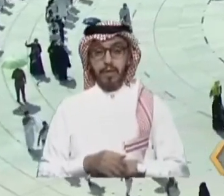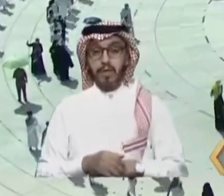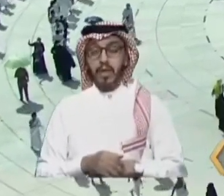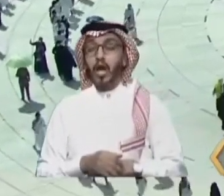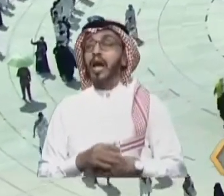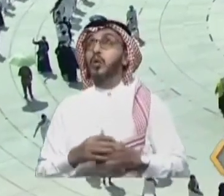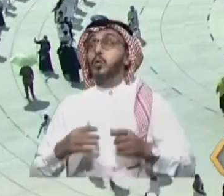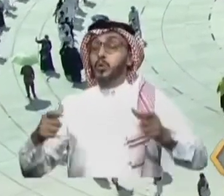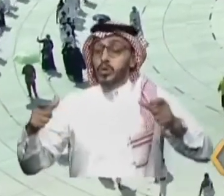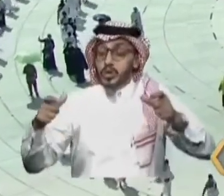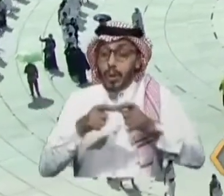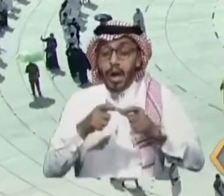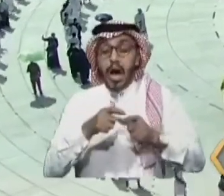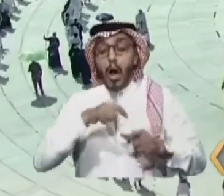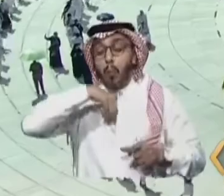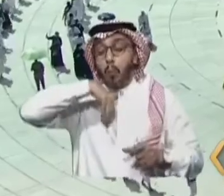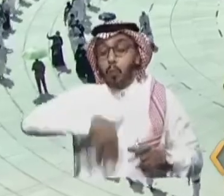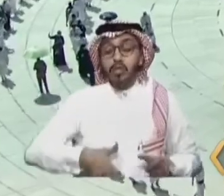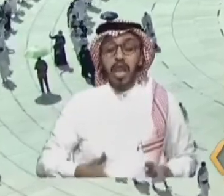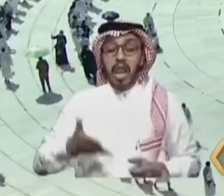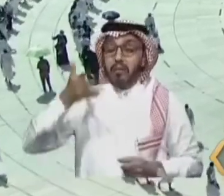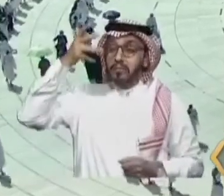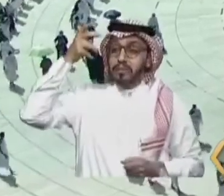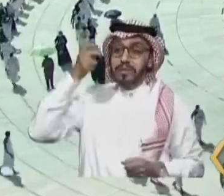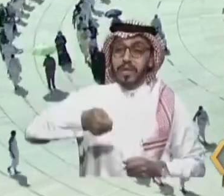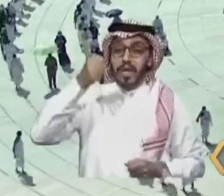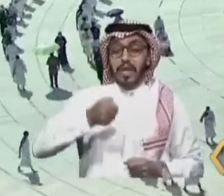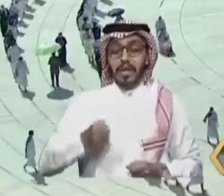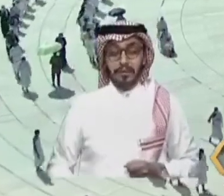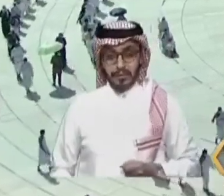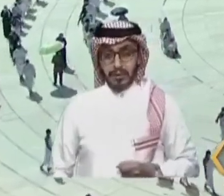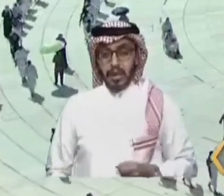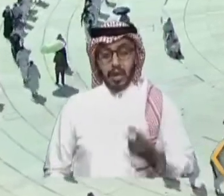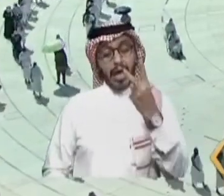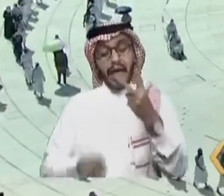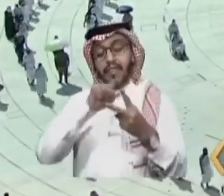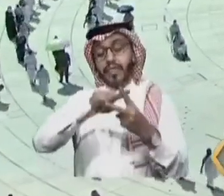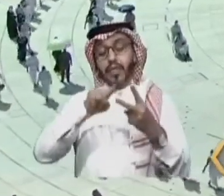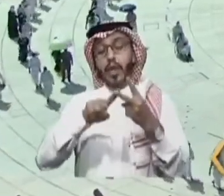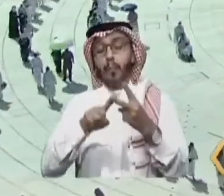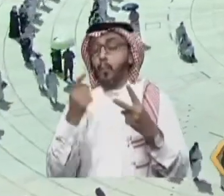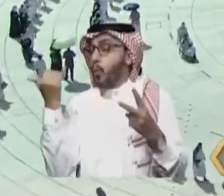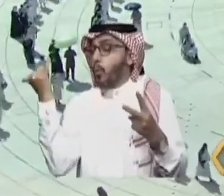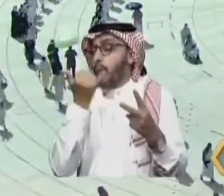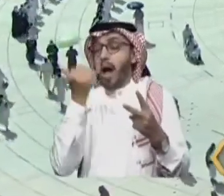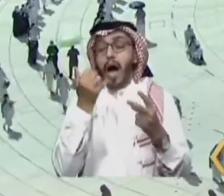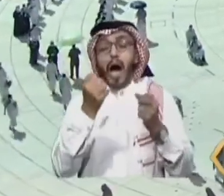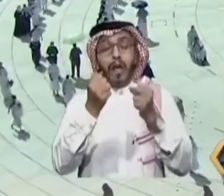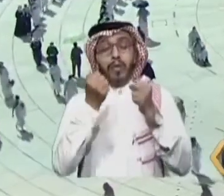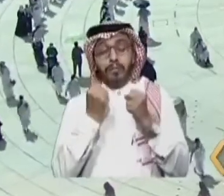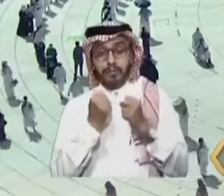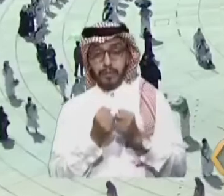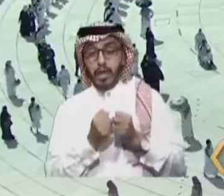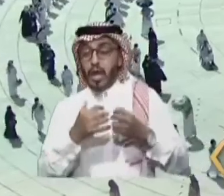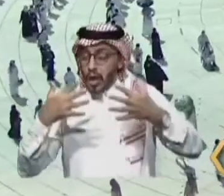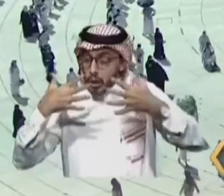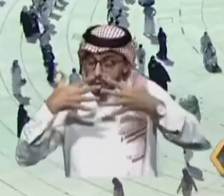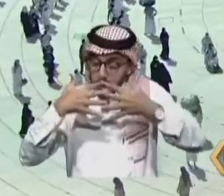جمع النبي صلى الله عليه وسلم بين هذين الأصلين العظيمين أبلغ